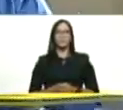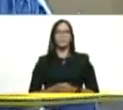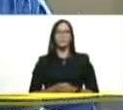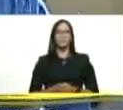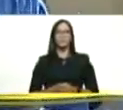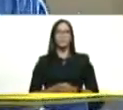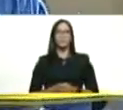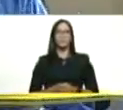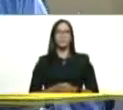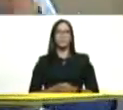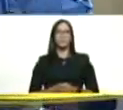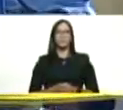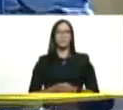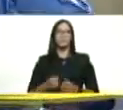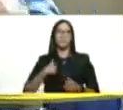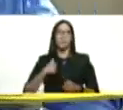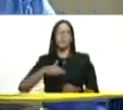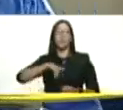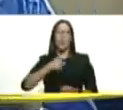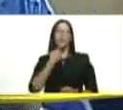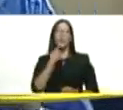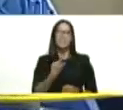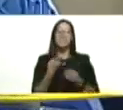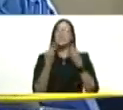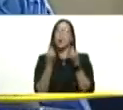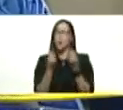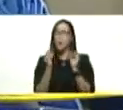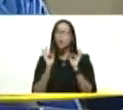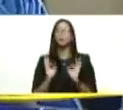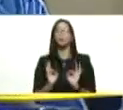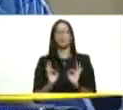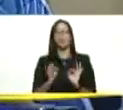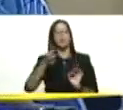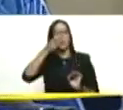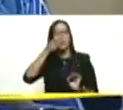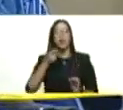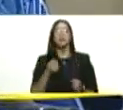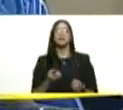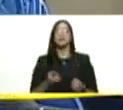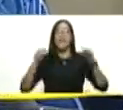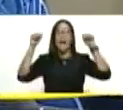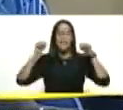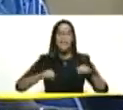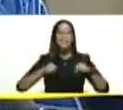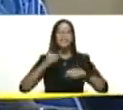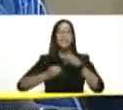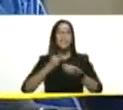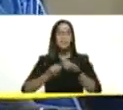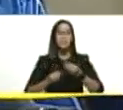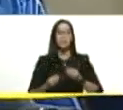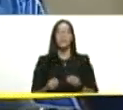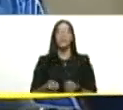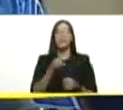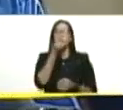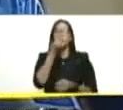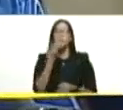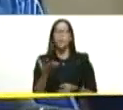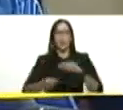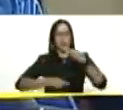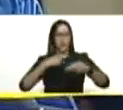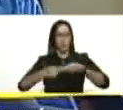جديدة. Yo puedo decir y con mucha seguridad que lo que se ha hecho ha sido una grandiosa